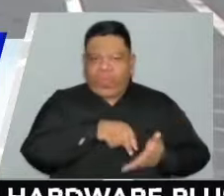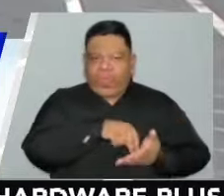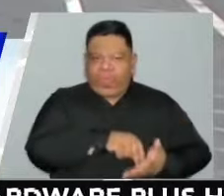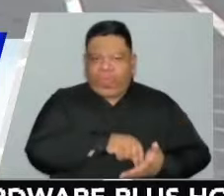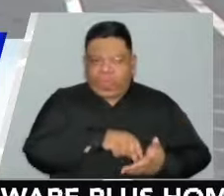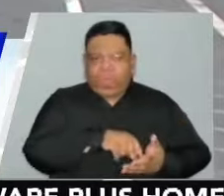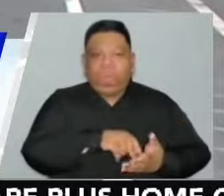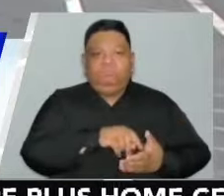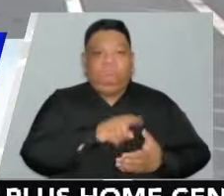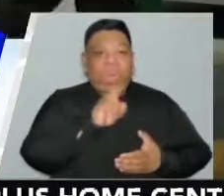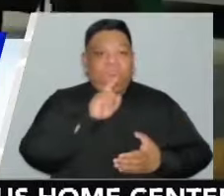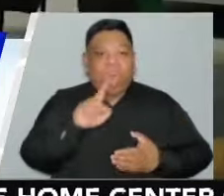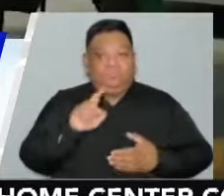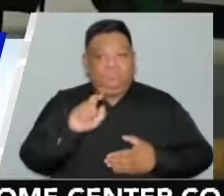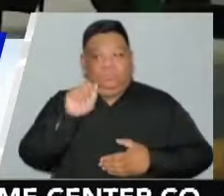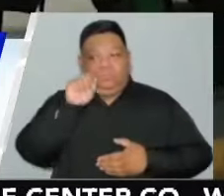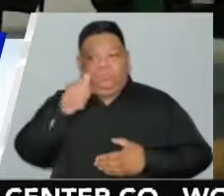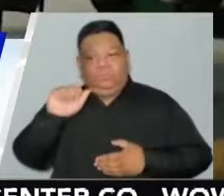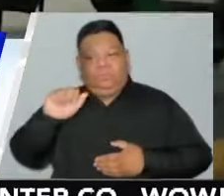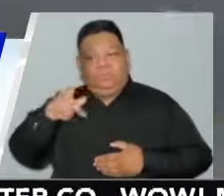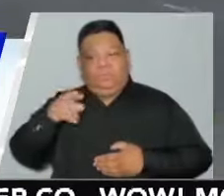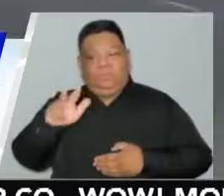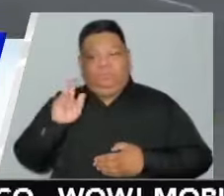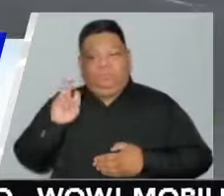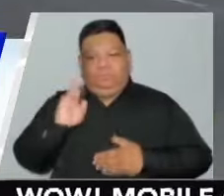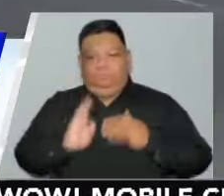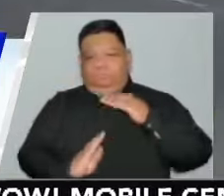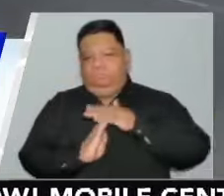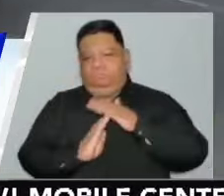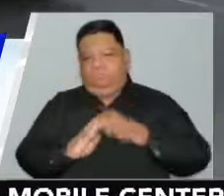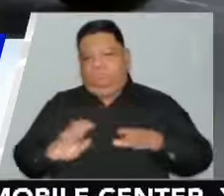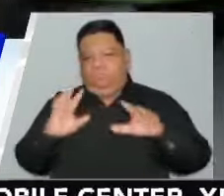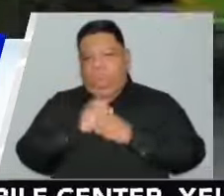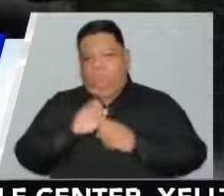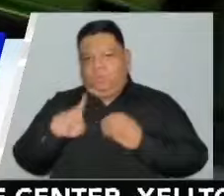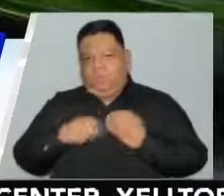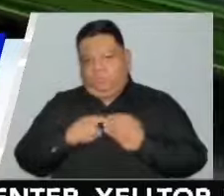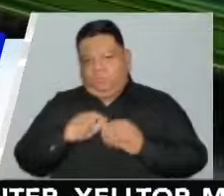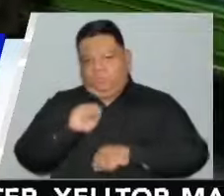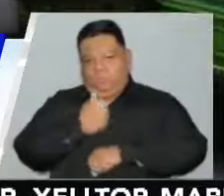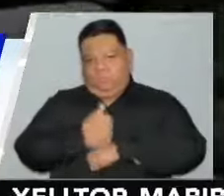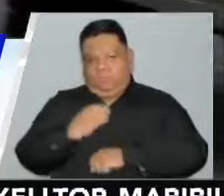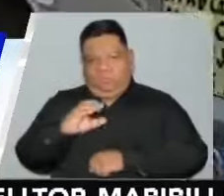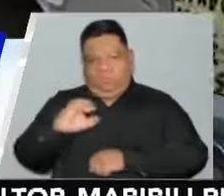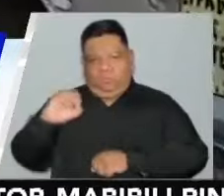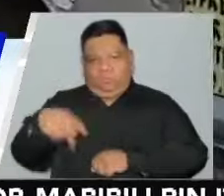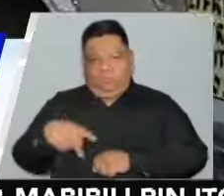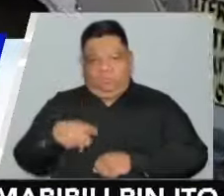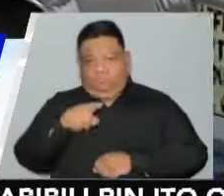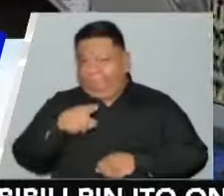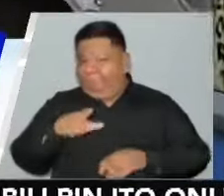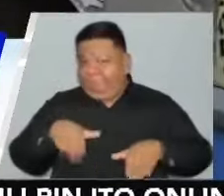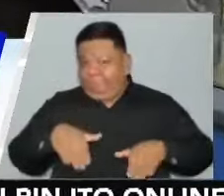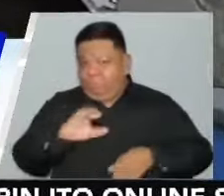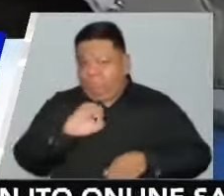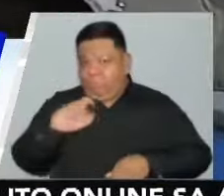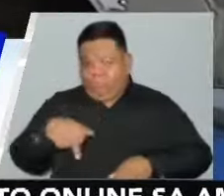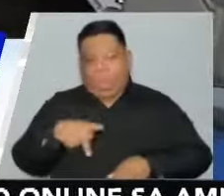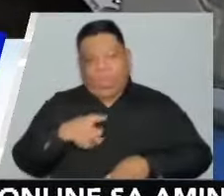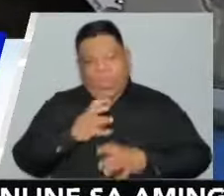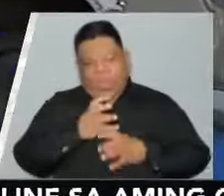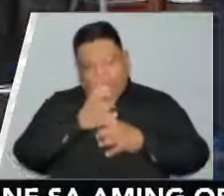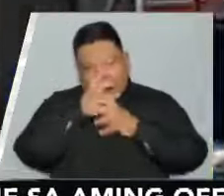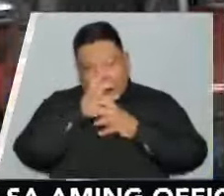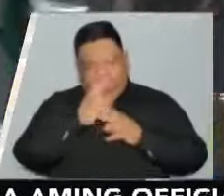deadline. Maghihigpit na rin daw sila laban sa mga hindi nag-consolidate at ituturing silang palorum pagkatapos ng April